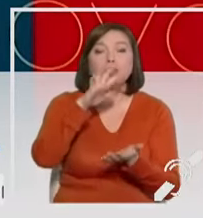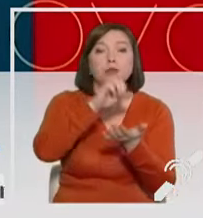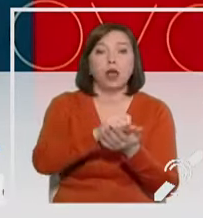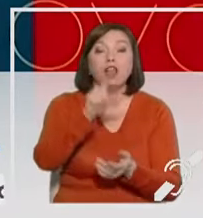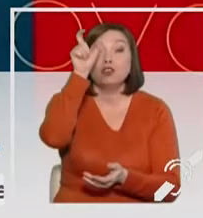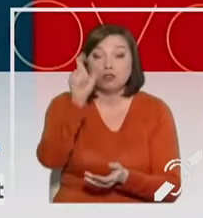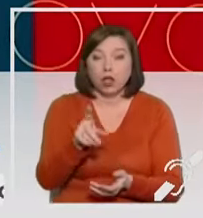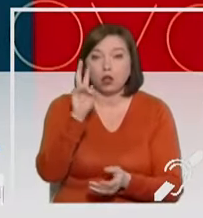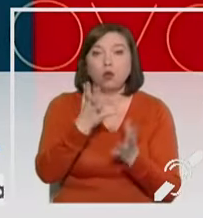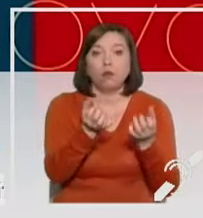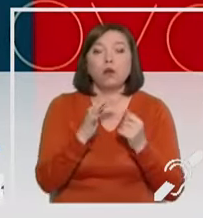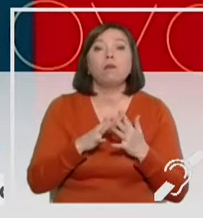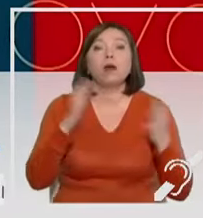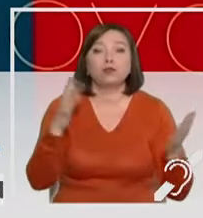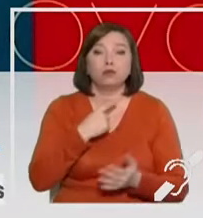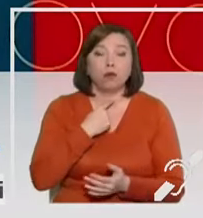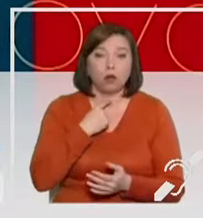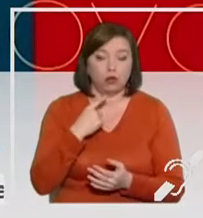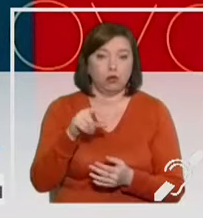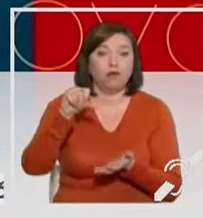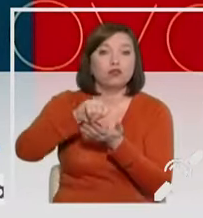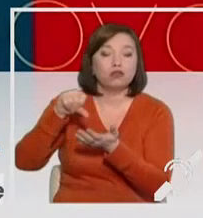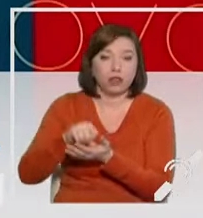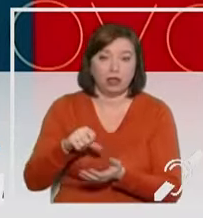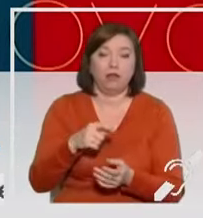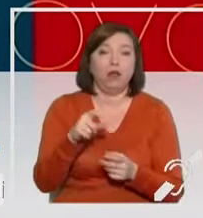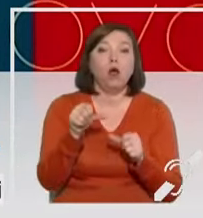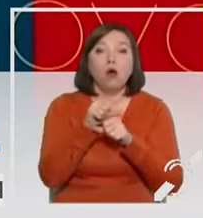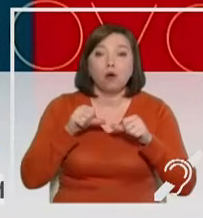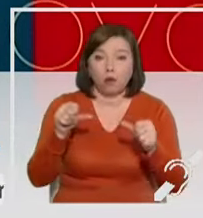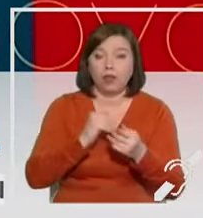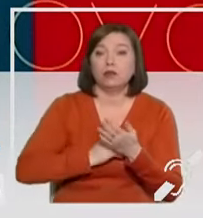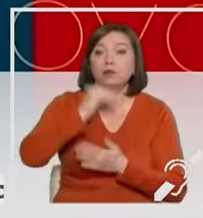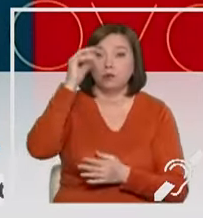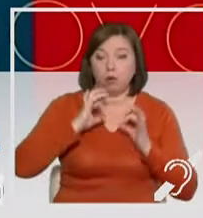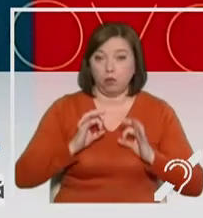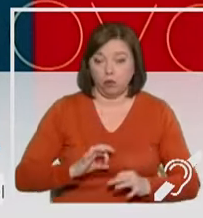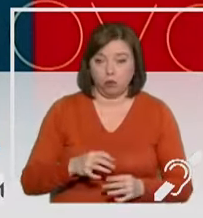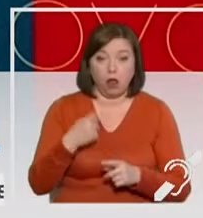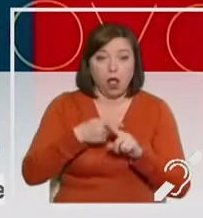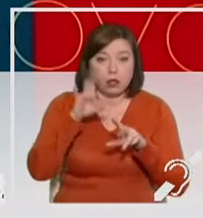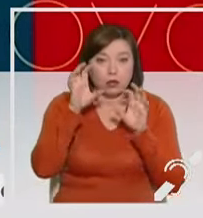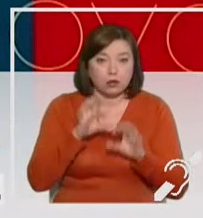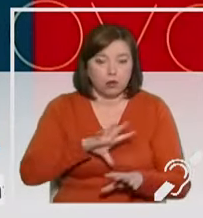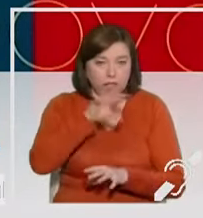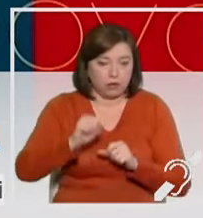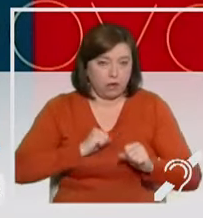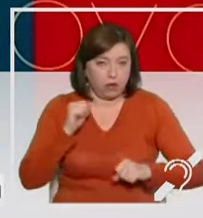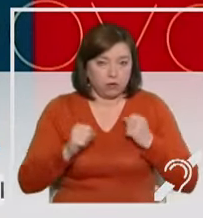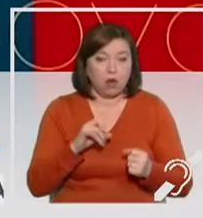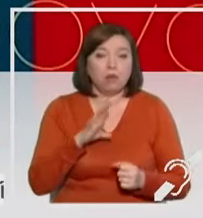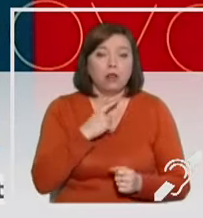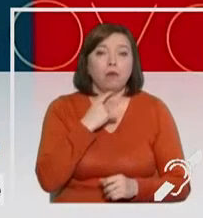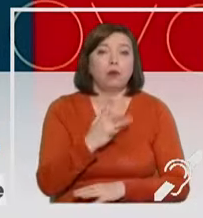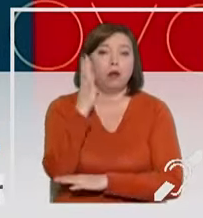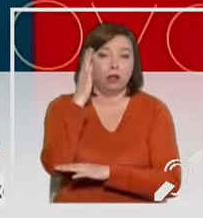un candidat care va obține majoritatea voturilor membrilor CSP. Legea care a trezit nemulțumirile a fost votată de deputați